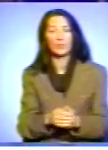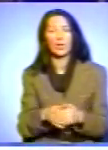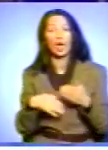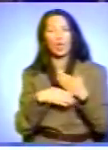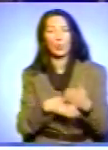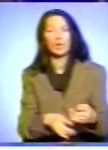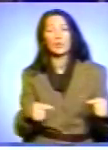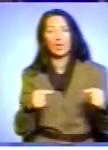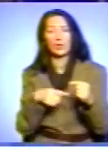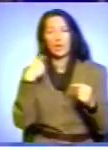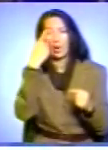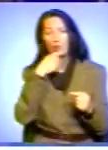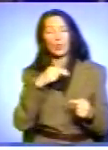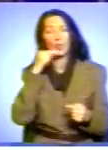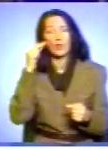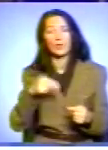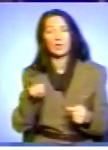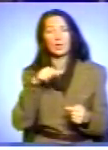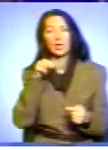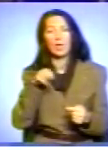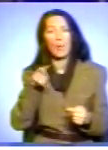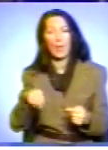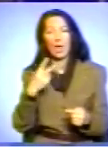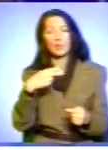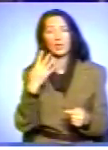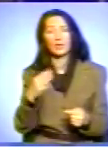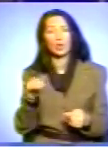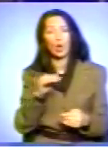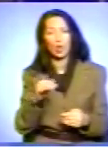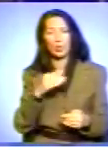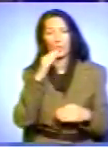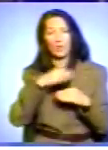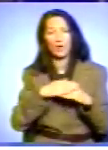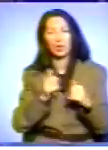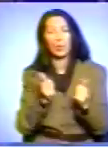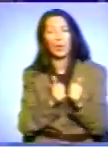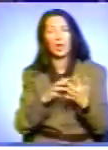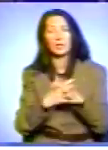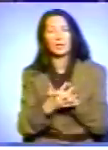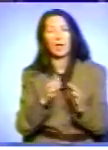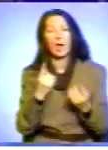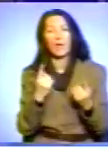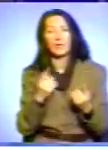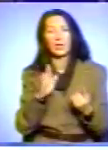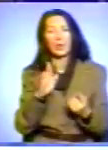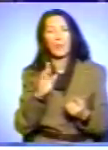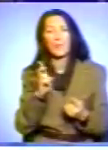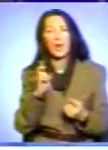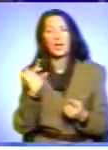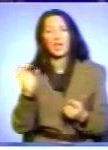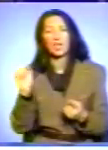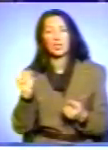Допоможіть встановити особу винуватця ДТП. 24 жовтня вечірньої пори поблизу села Великі Бережці Кременецького району невідомий